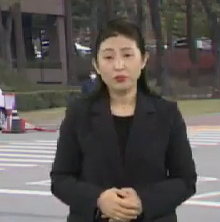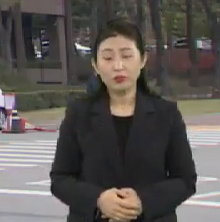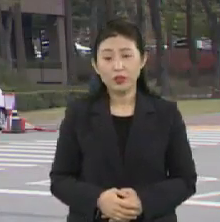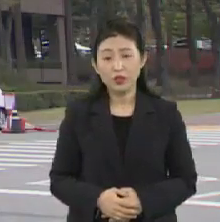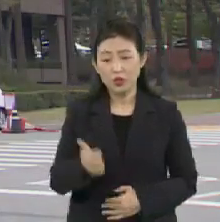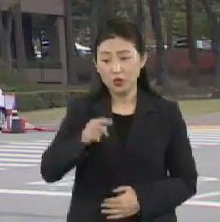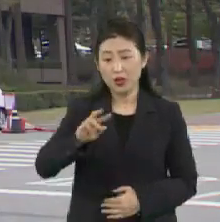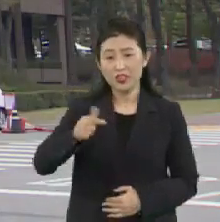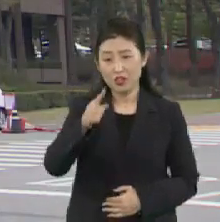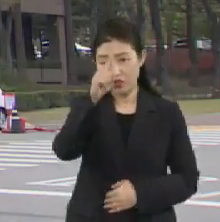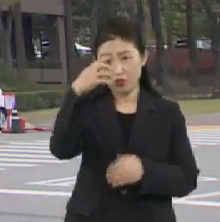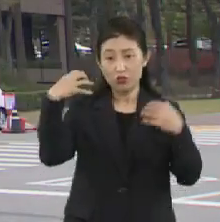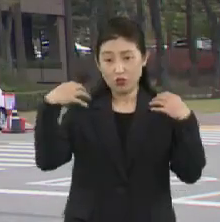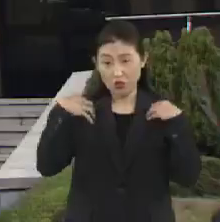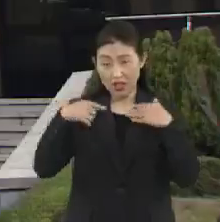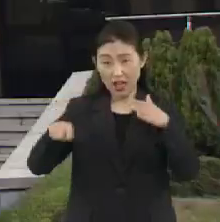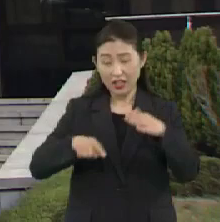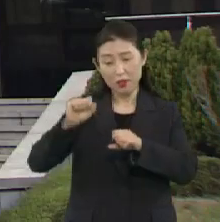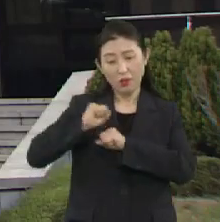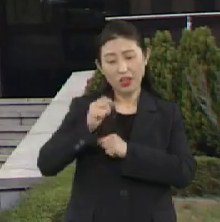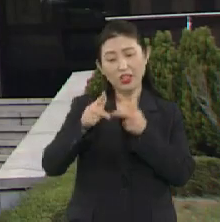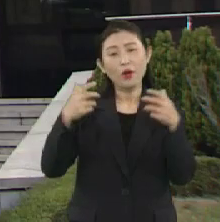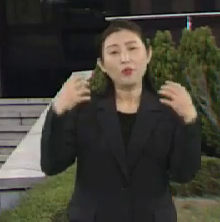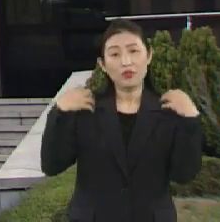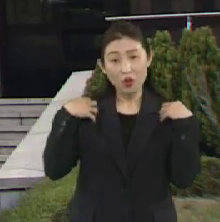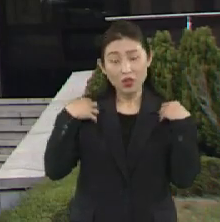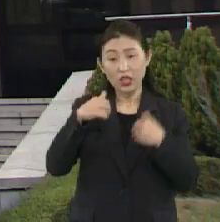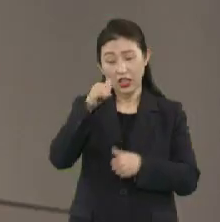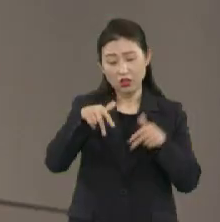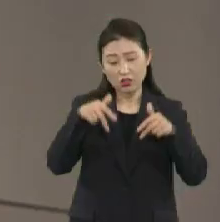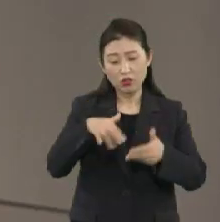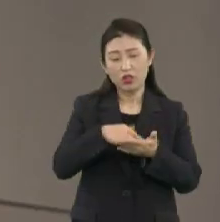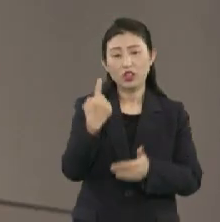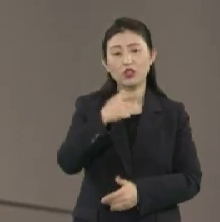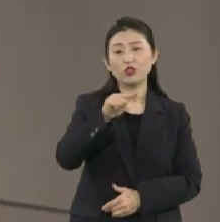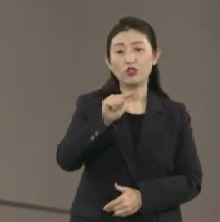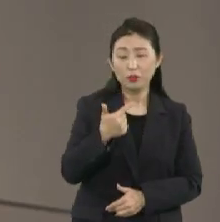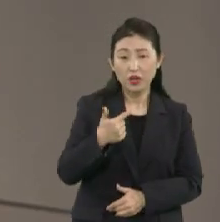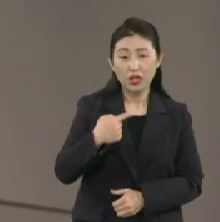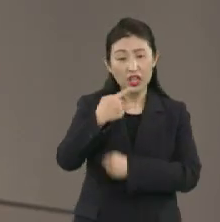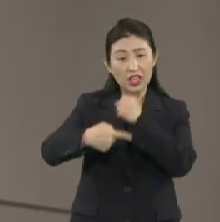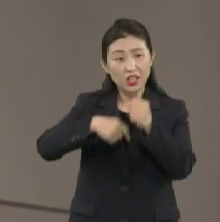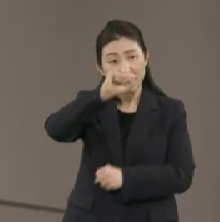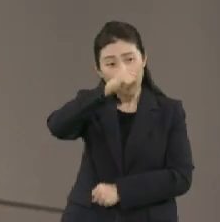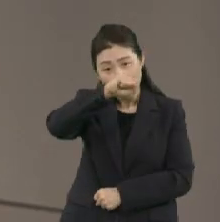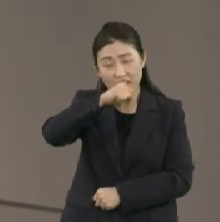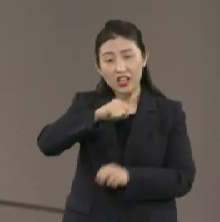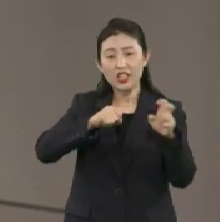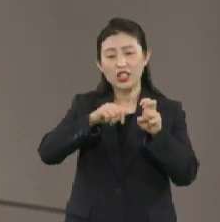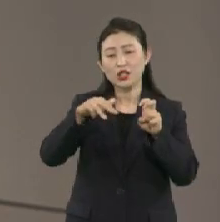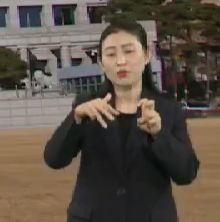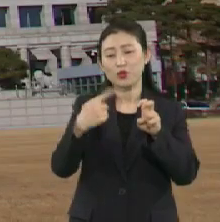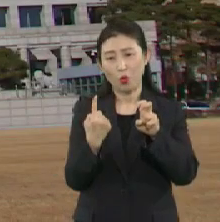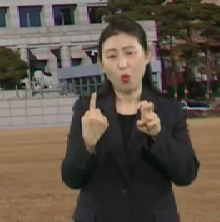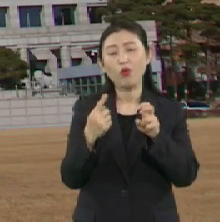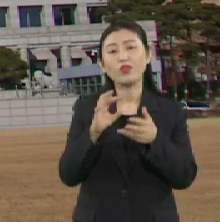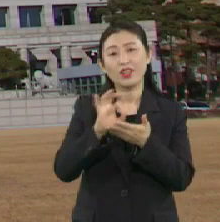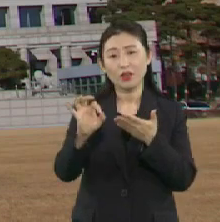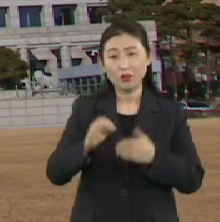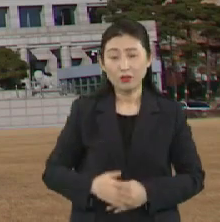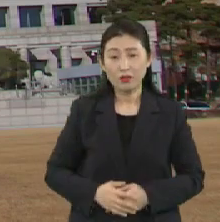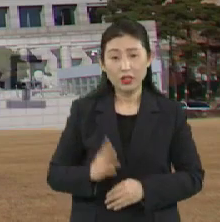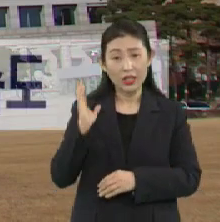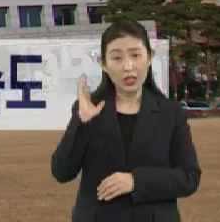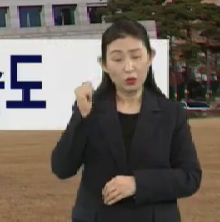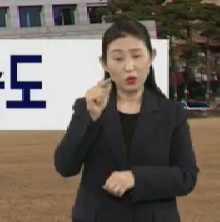과천 정부청사에 위치한 방위사업청은 1,600여 명이 근무하며 연간 20조의 예산을 다루는 기관입니다. 현재